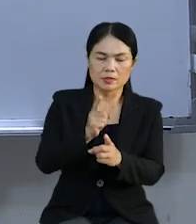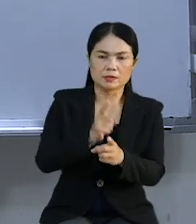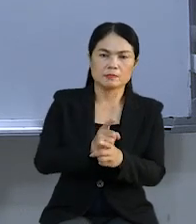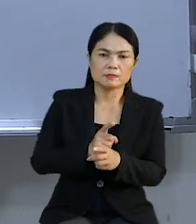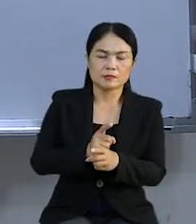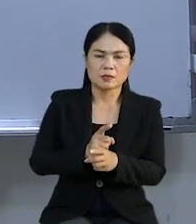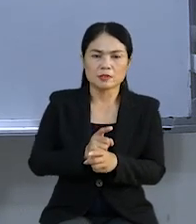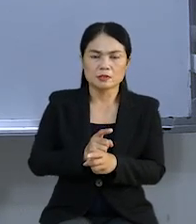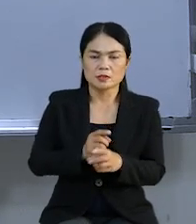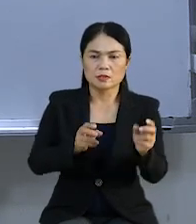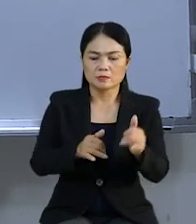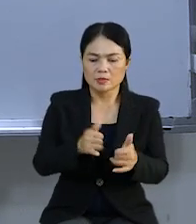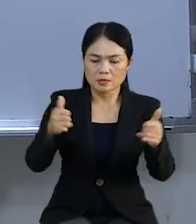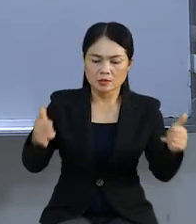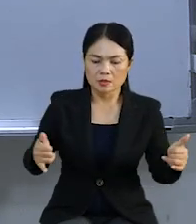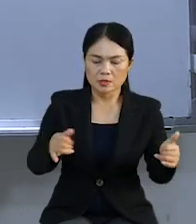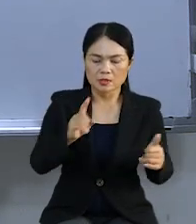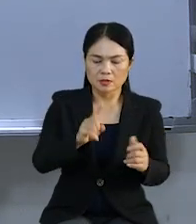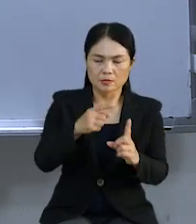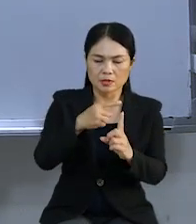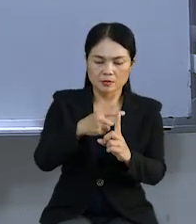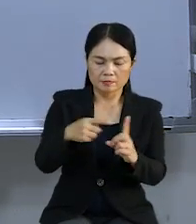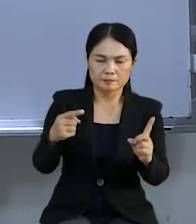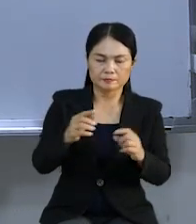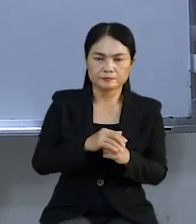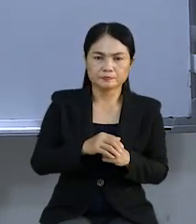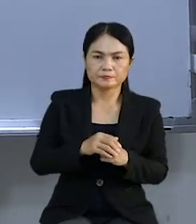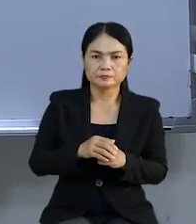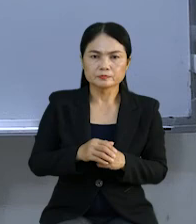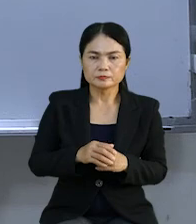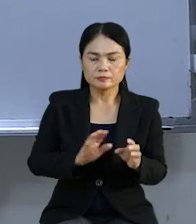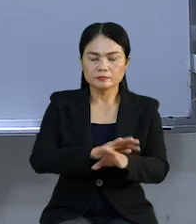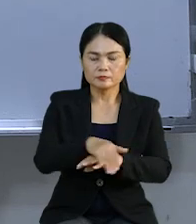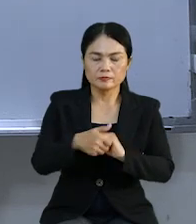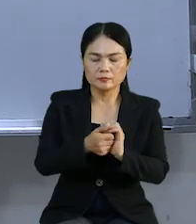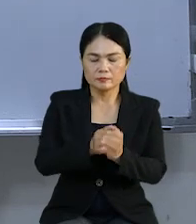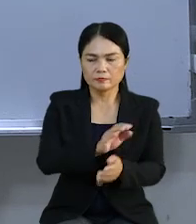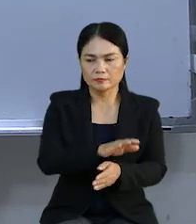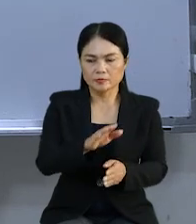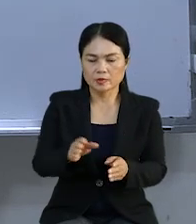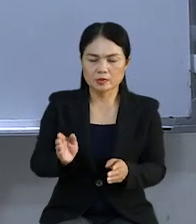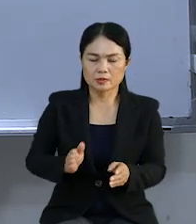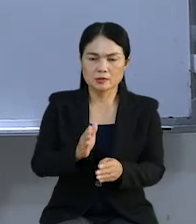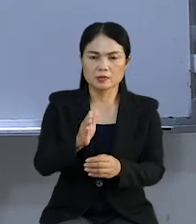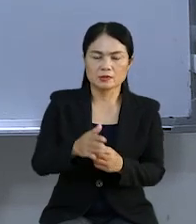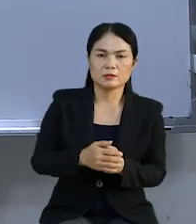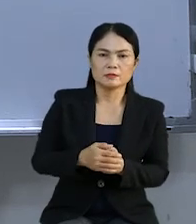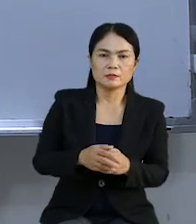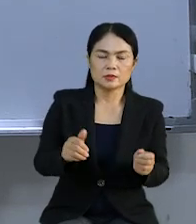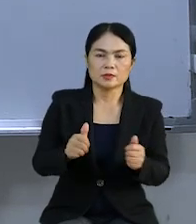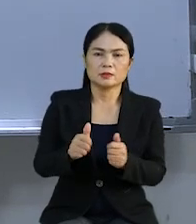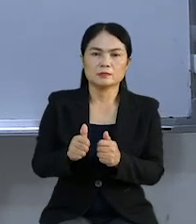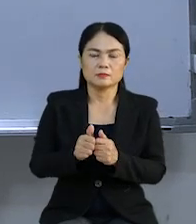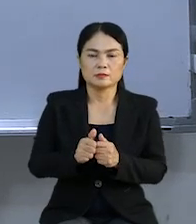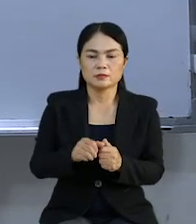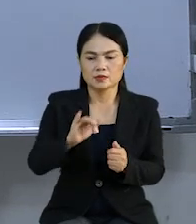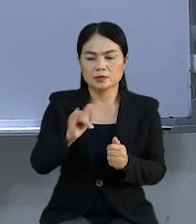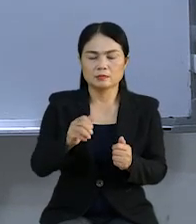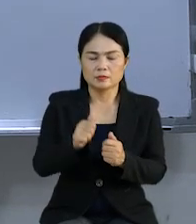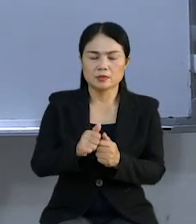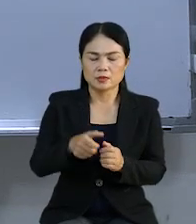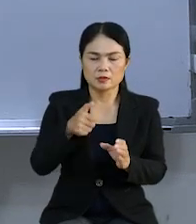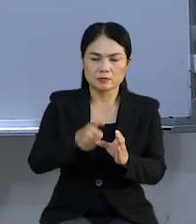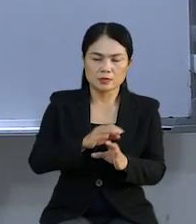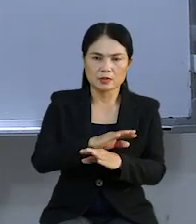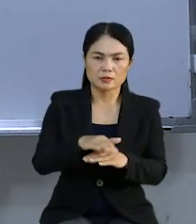อเดซากุมเลียดสวัสดิ์เพียบมวยหมัดกันละบาดการเลี้ยงได้บาโกนในบานหยกหยอบจิมวยหนังเจลอ